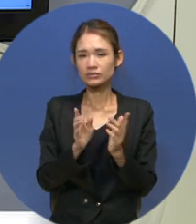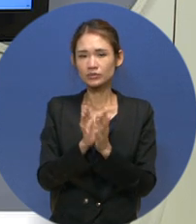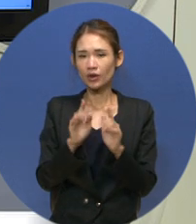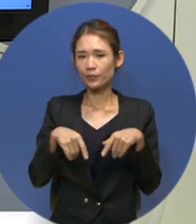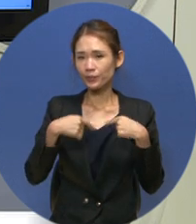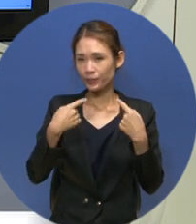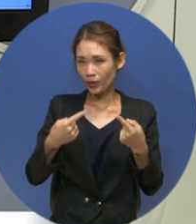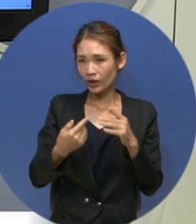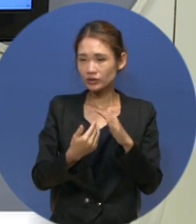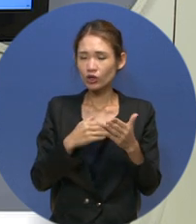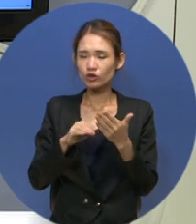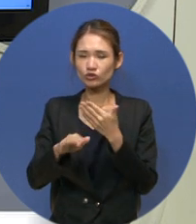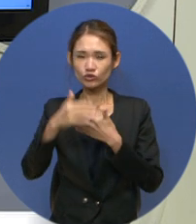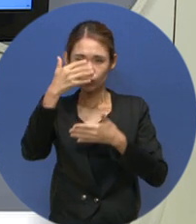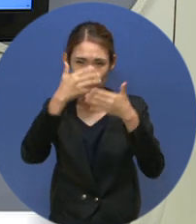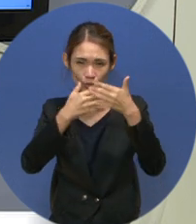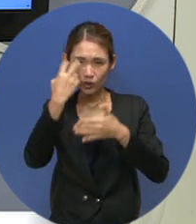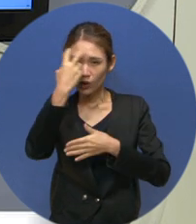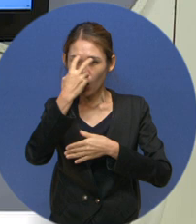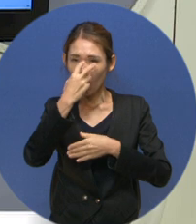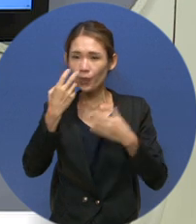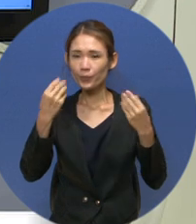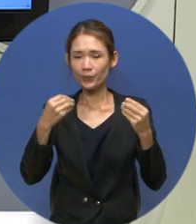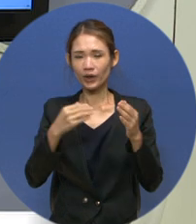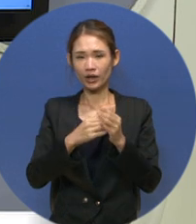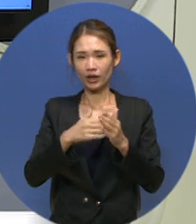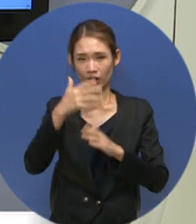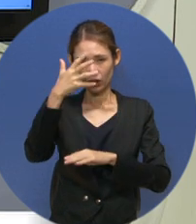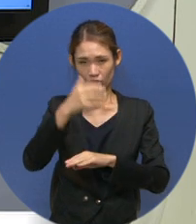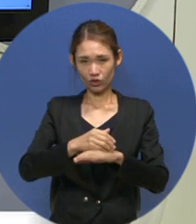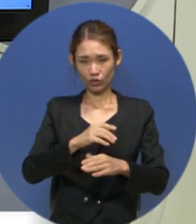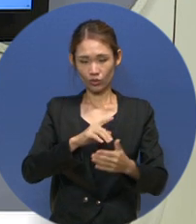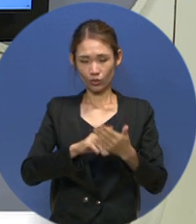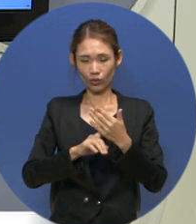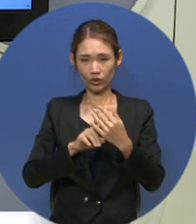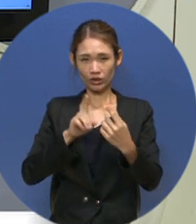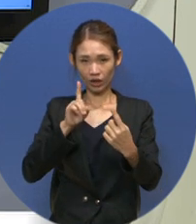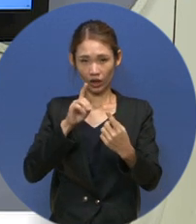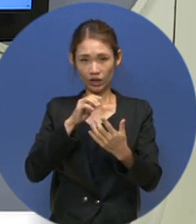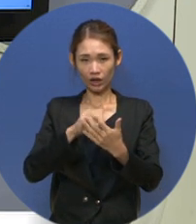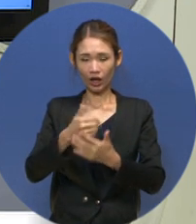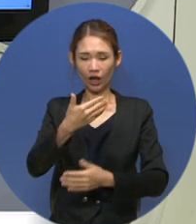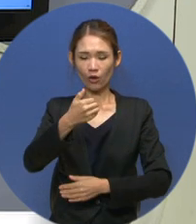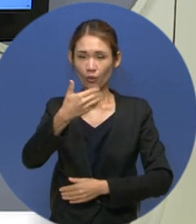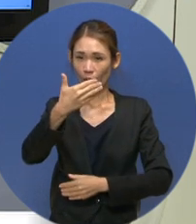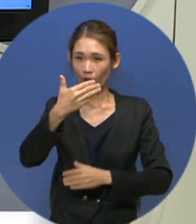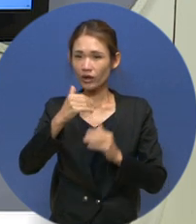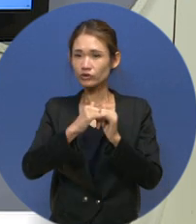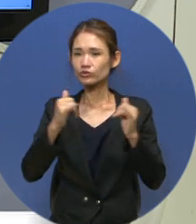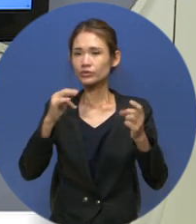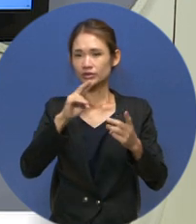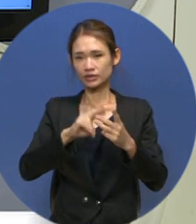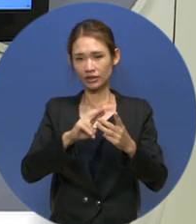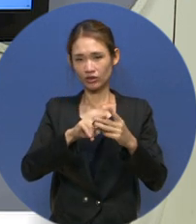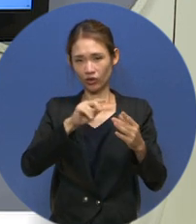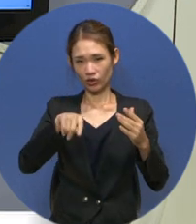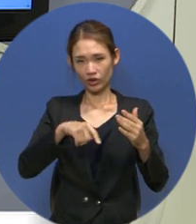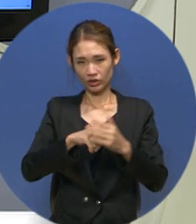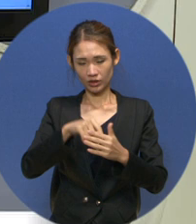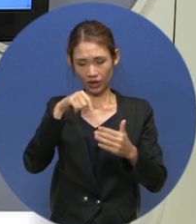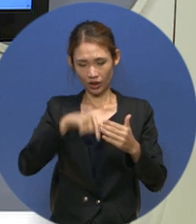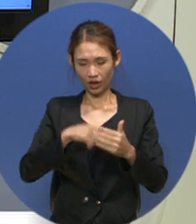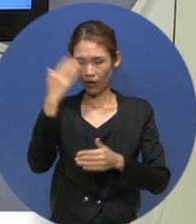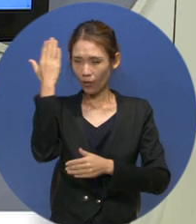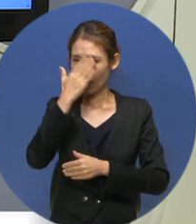모니터링으로 진행됐는데요 조사 결과 조사대상 99개의 주민센터 중 내부 위생시설